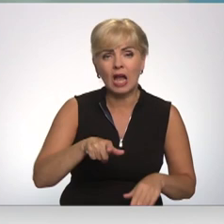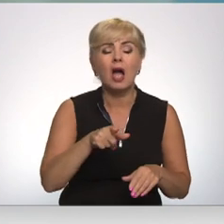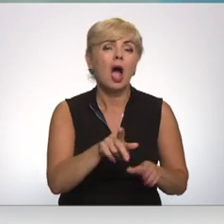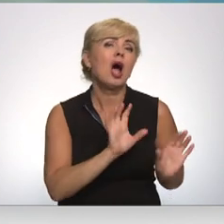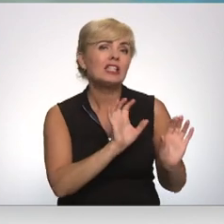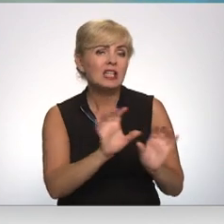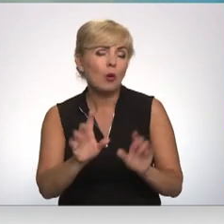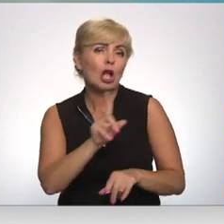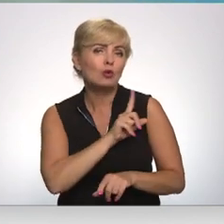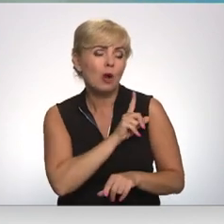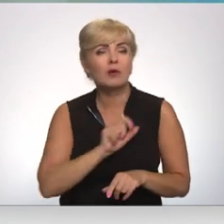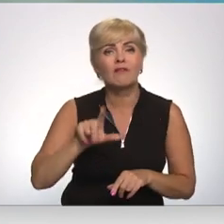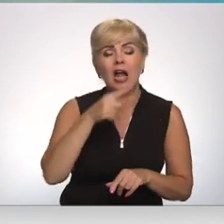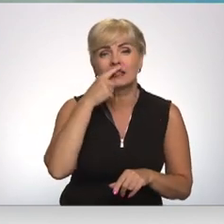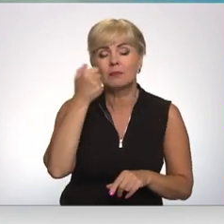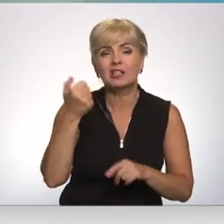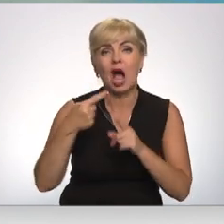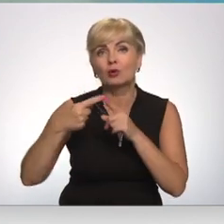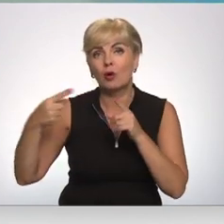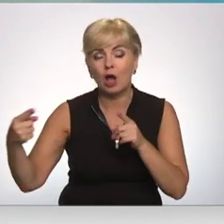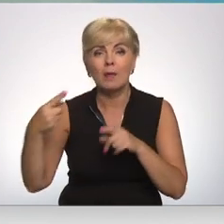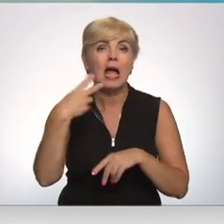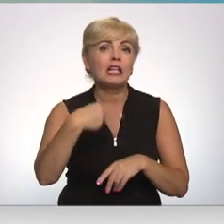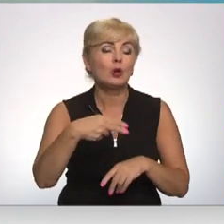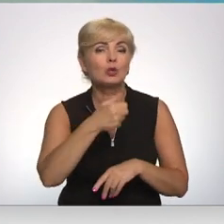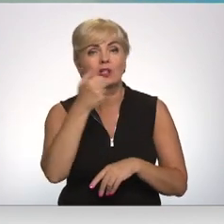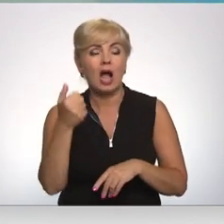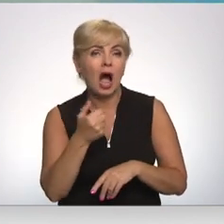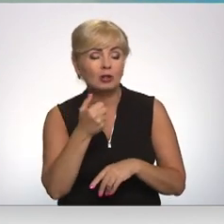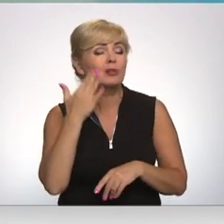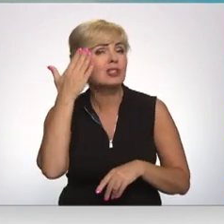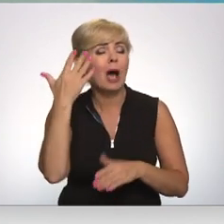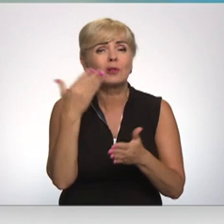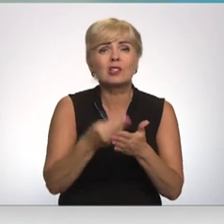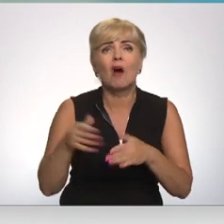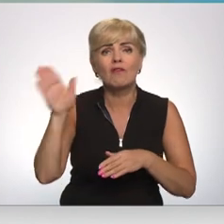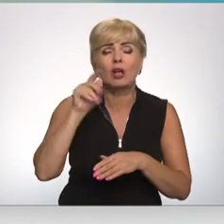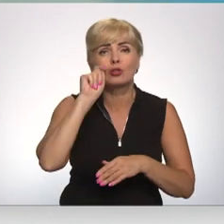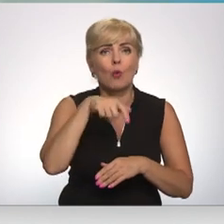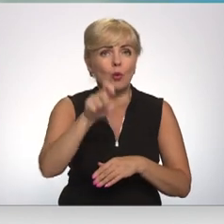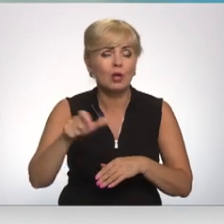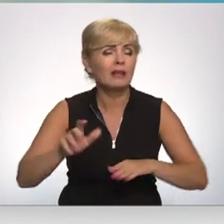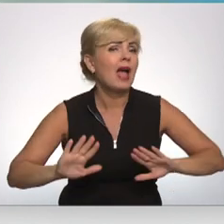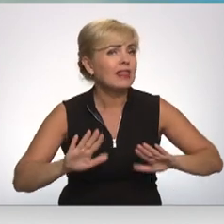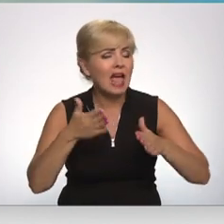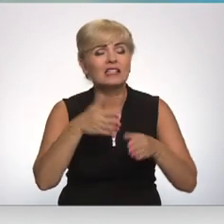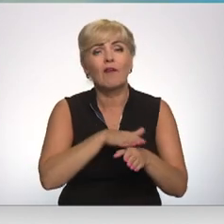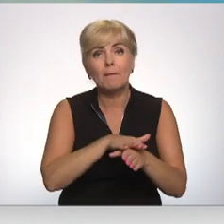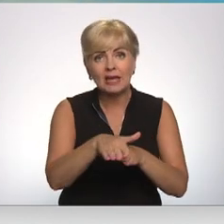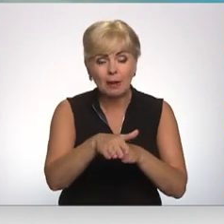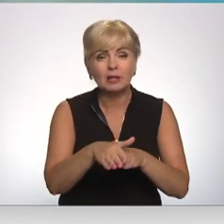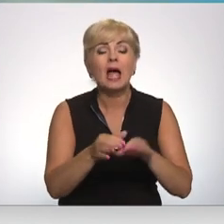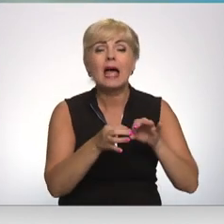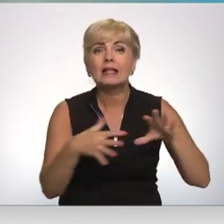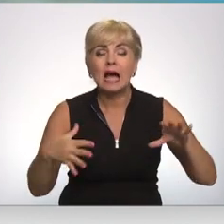un nosargājuši vairāk nekā 100 gadu garumā. 20. gados sapni par savu valsti Ukraiņiem neizdevās piepildīt.